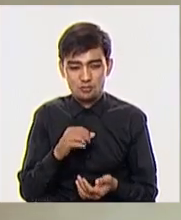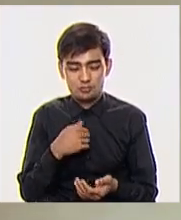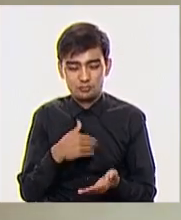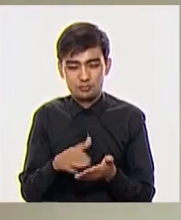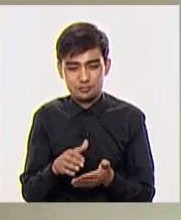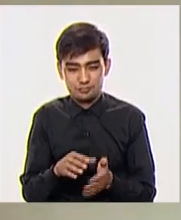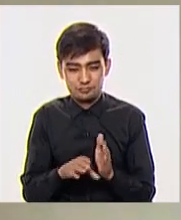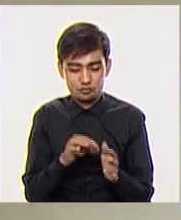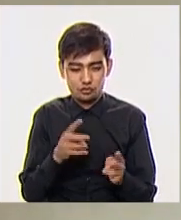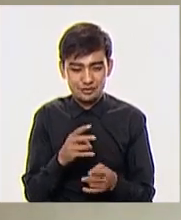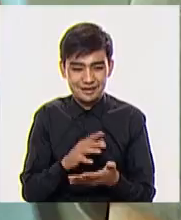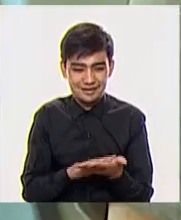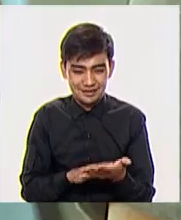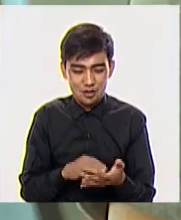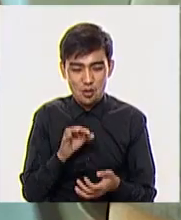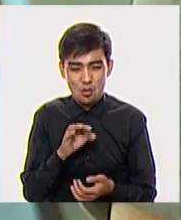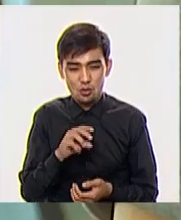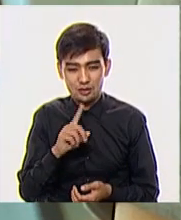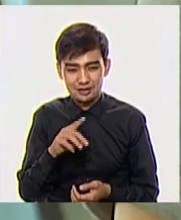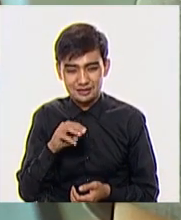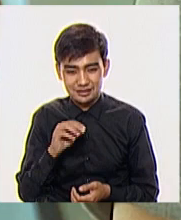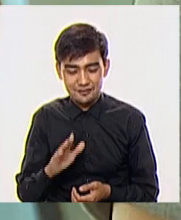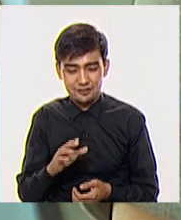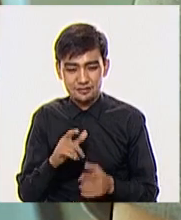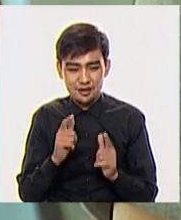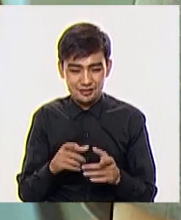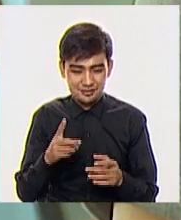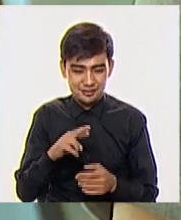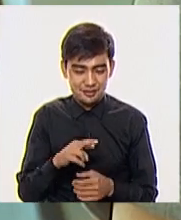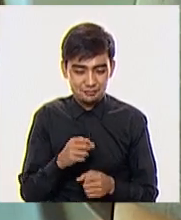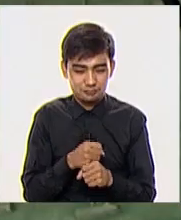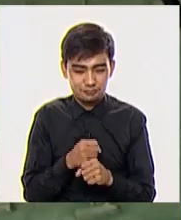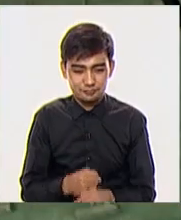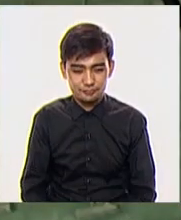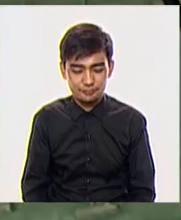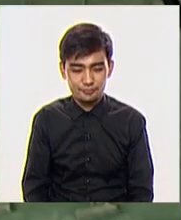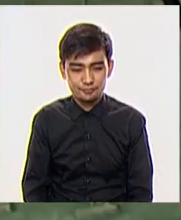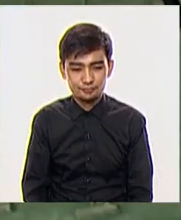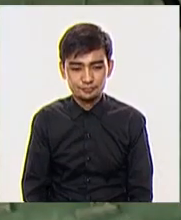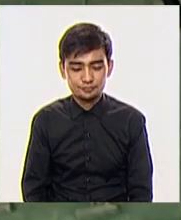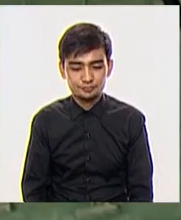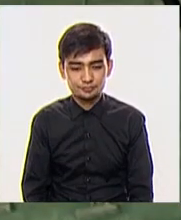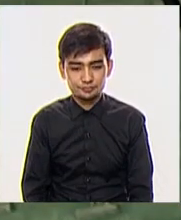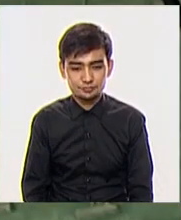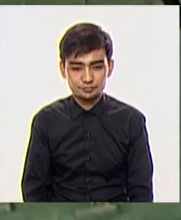и выбрать пункт регистрации отзыва на согласие. Анастасия Новикова, Абзал Турабеков, Информбюро Шымкент.